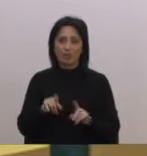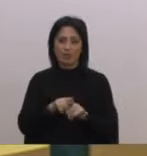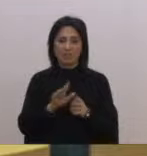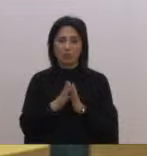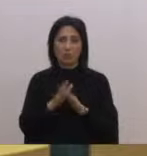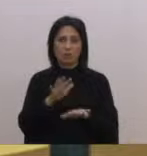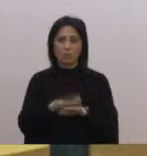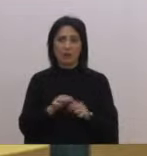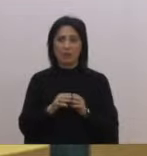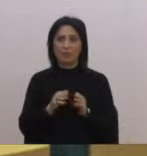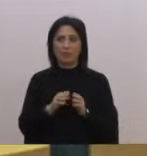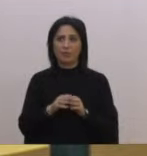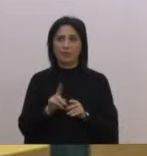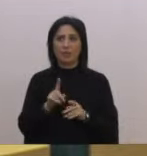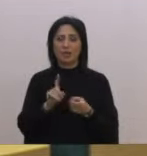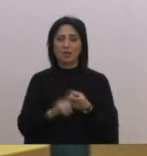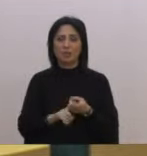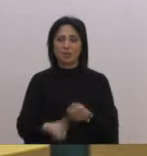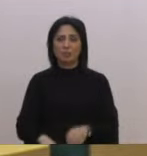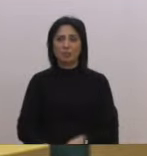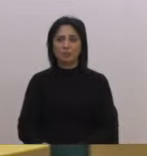situație. Da, ce e heba?